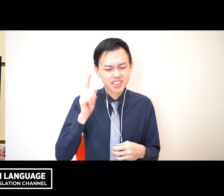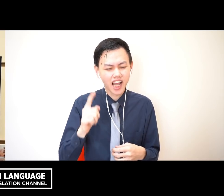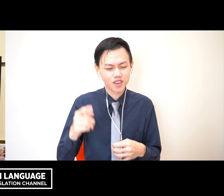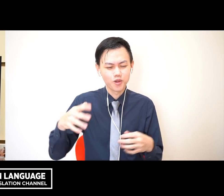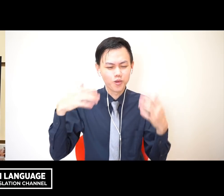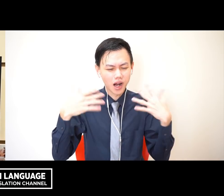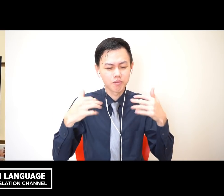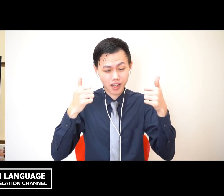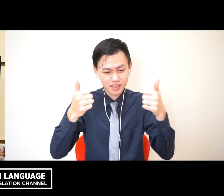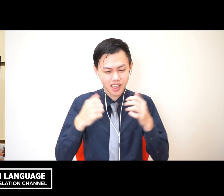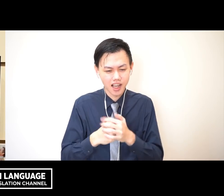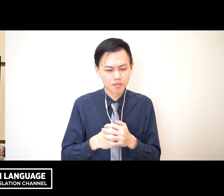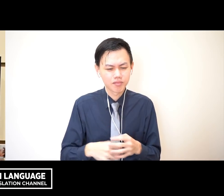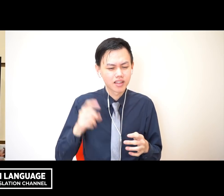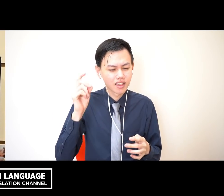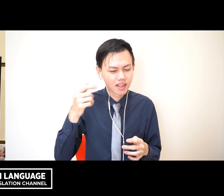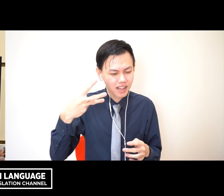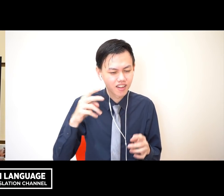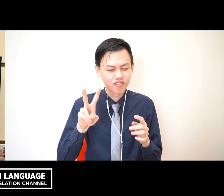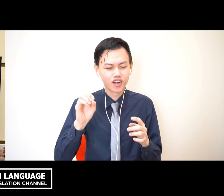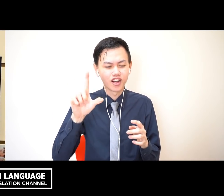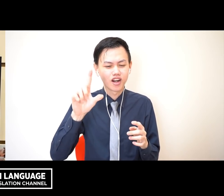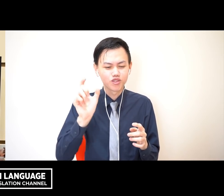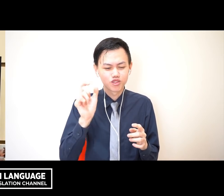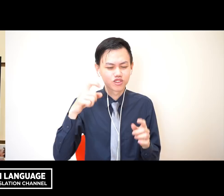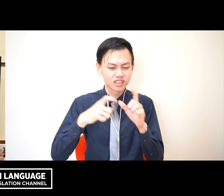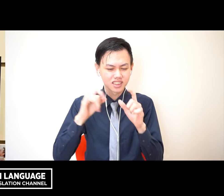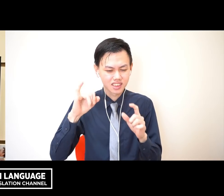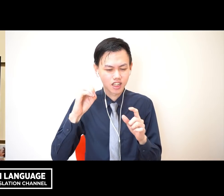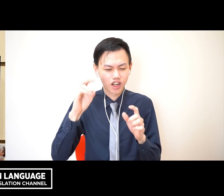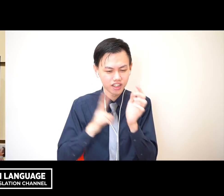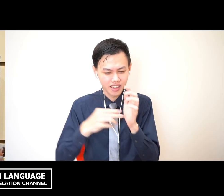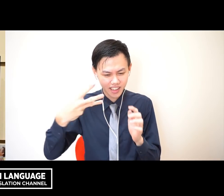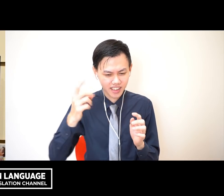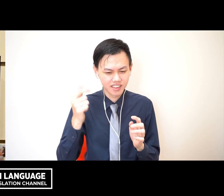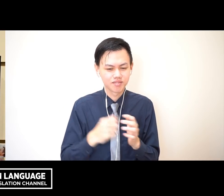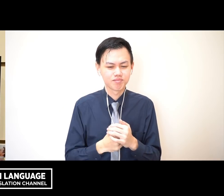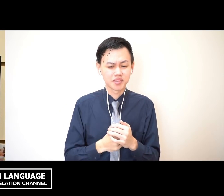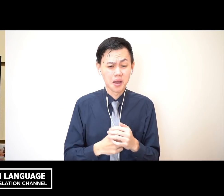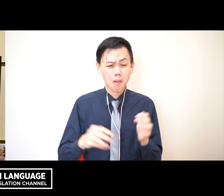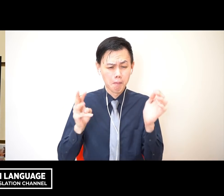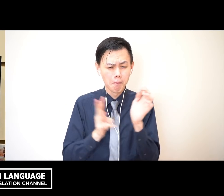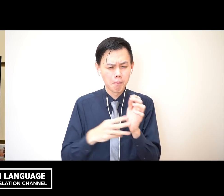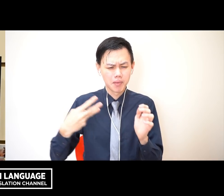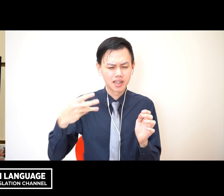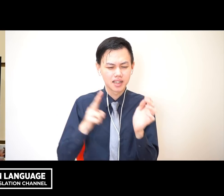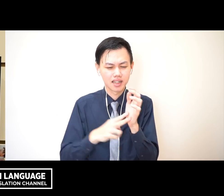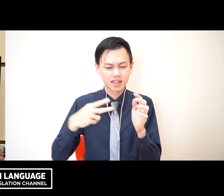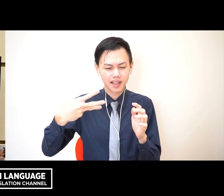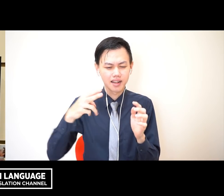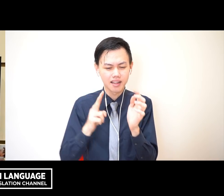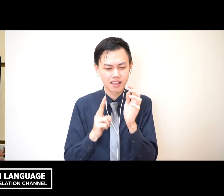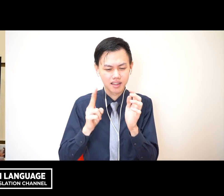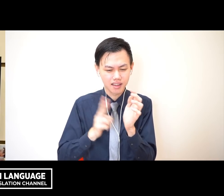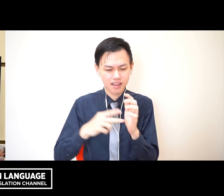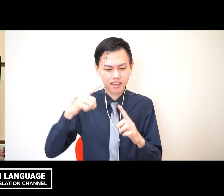counterculture. Karena Yesus sedang menantang cara pandang kita tentang apakah itu menjadi orang yang